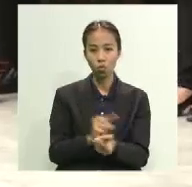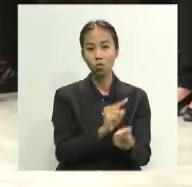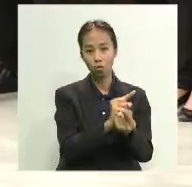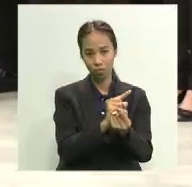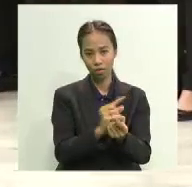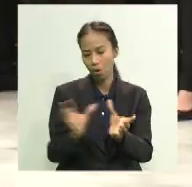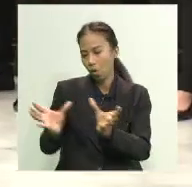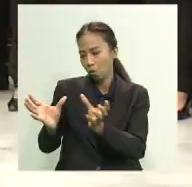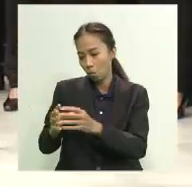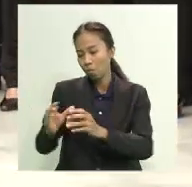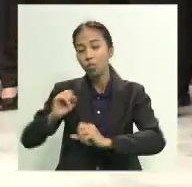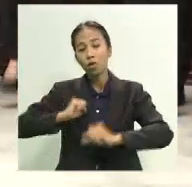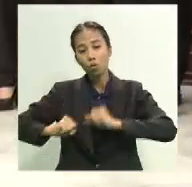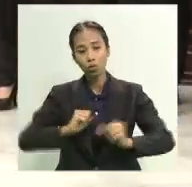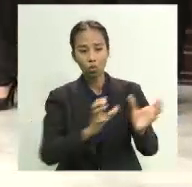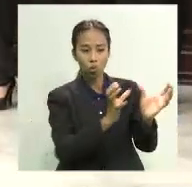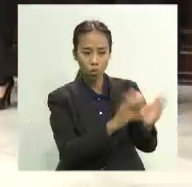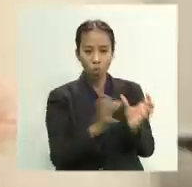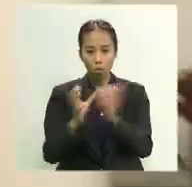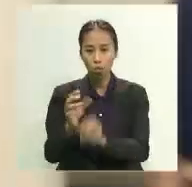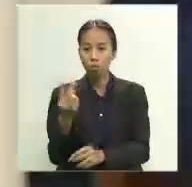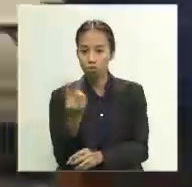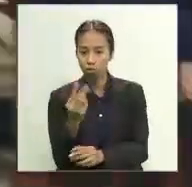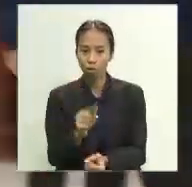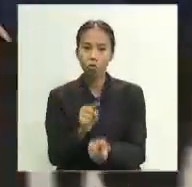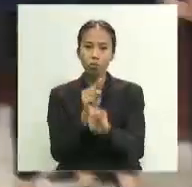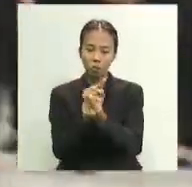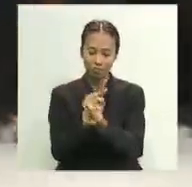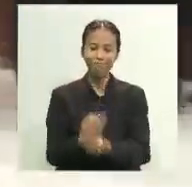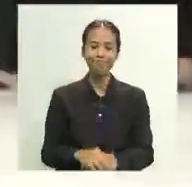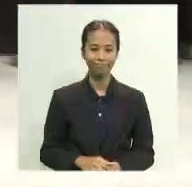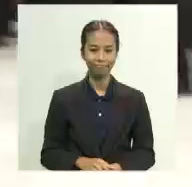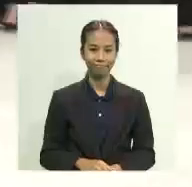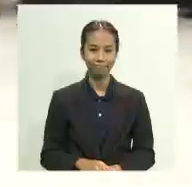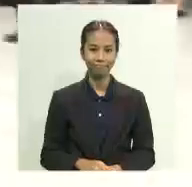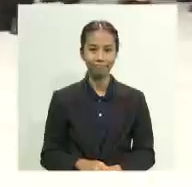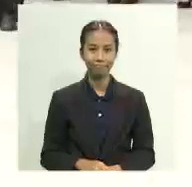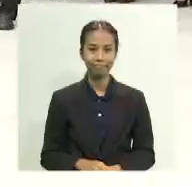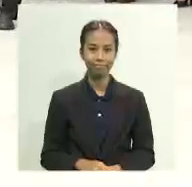หว่างเยาวชน2คณะแล้วก็ร่วมพูดคุยกับสื่อมวลชนด้วย ครับ